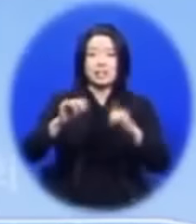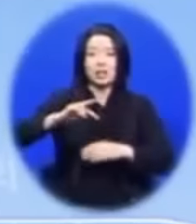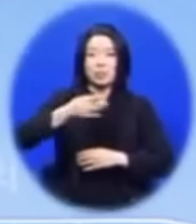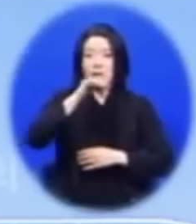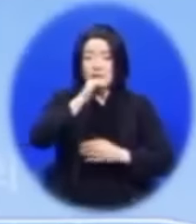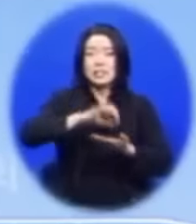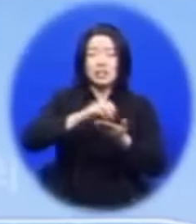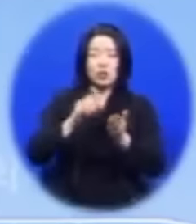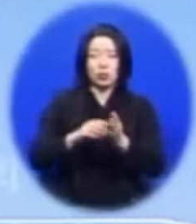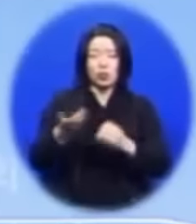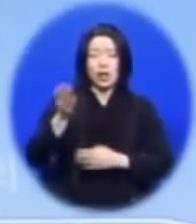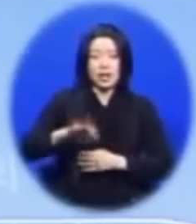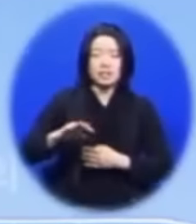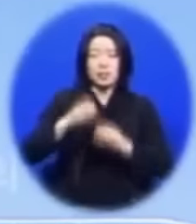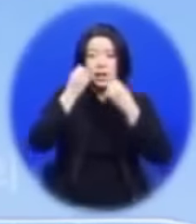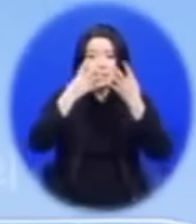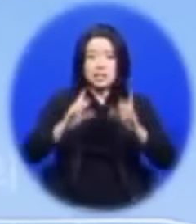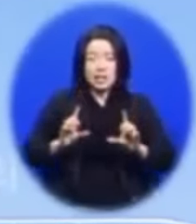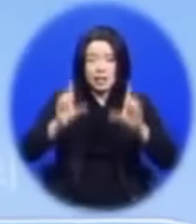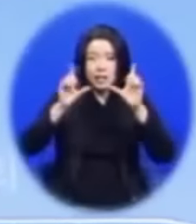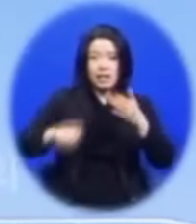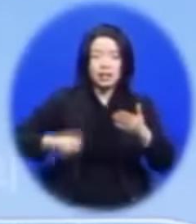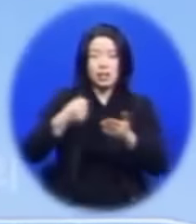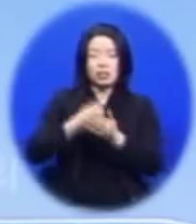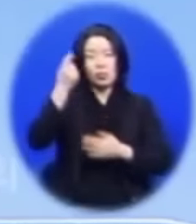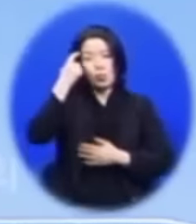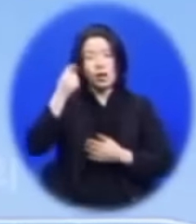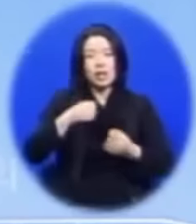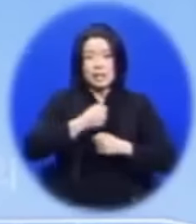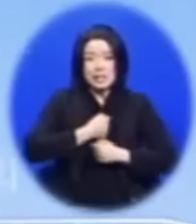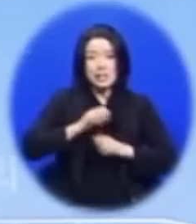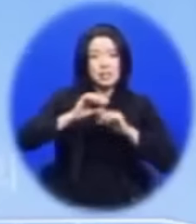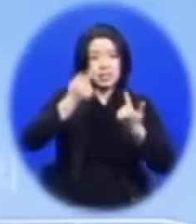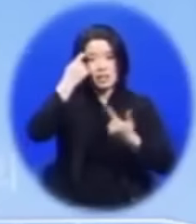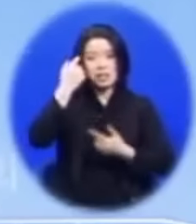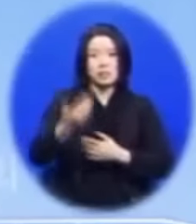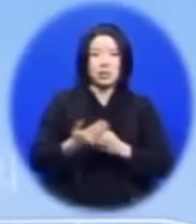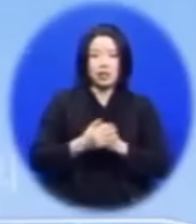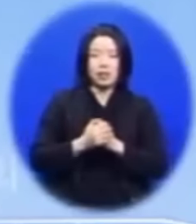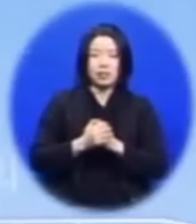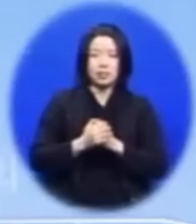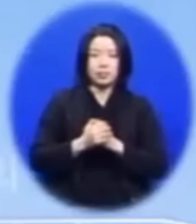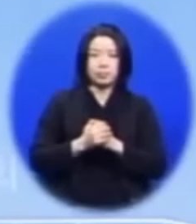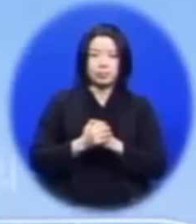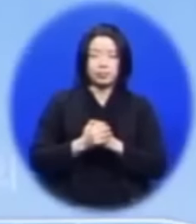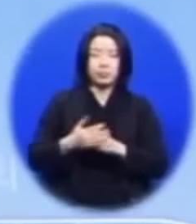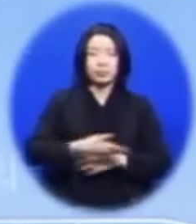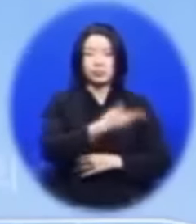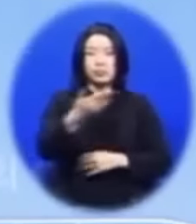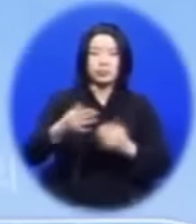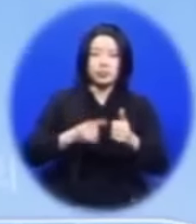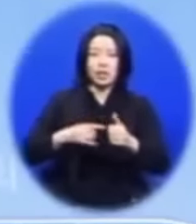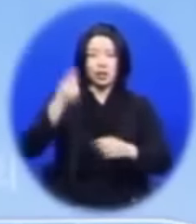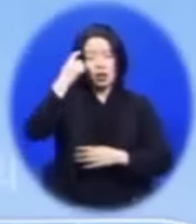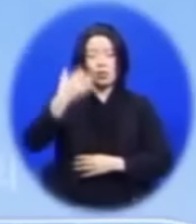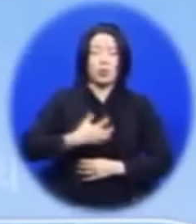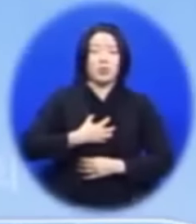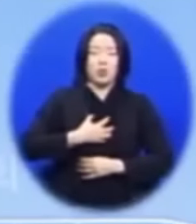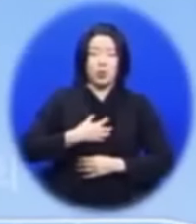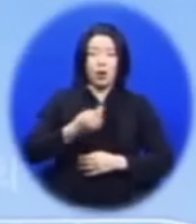그러나 새 결심이 왜 안 지켜지나 여러분에게 충격이 없기